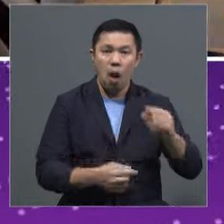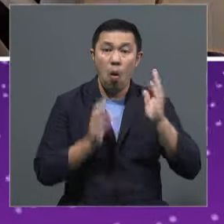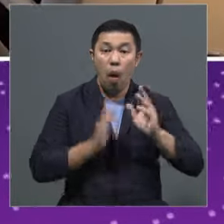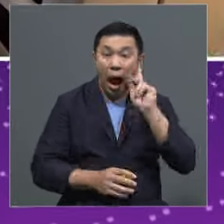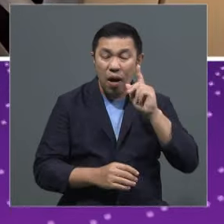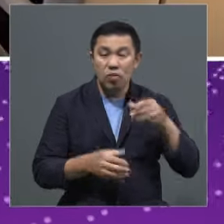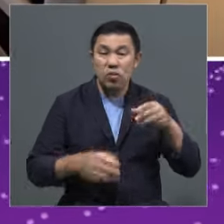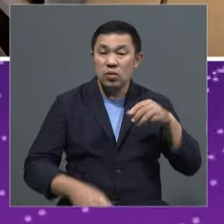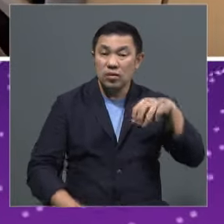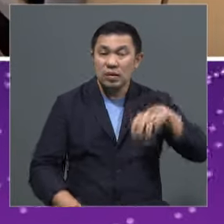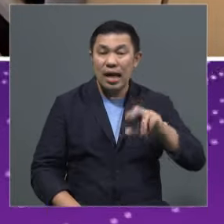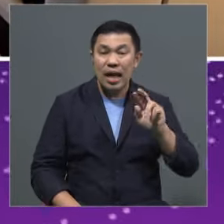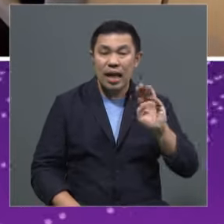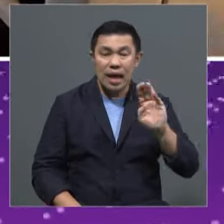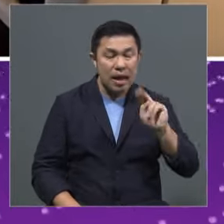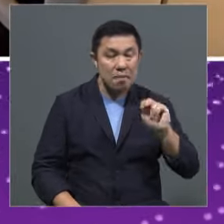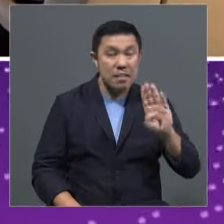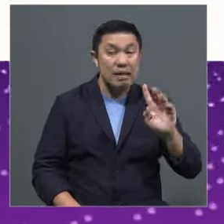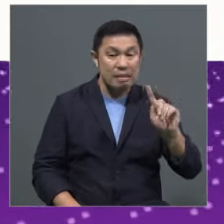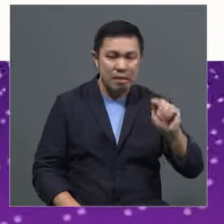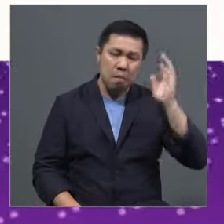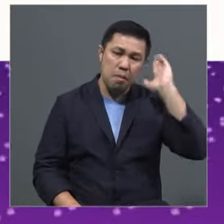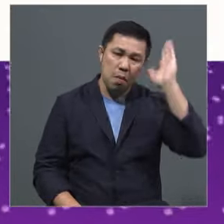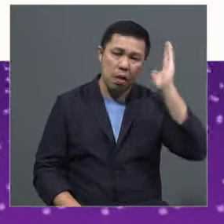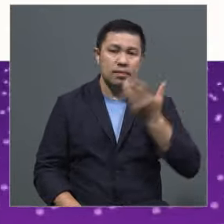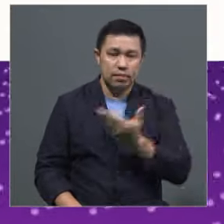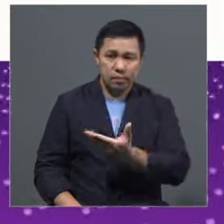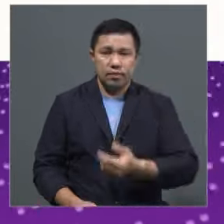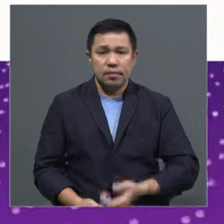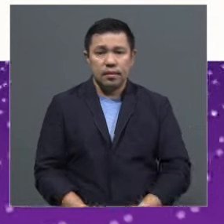ากเขื่อนเจ้าพระยาจังหวัดชัยนาทค่ะ